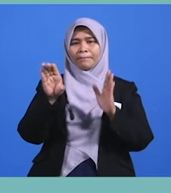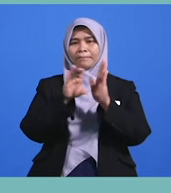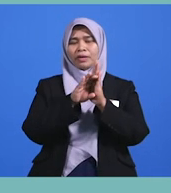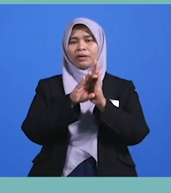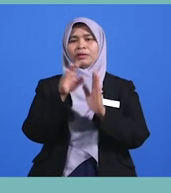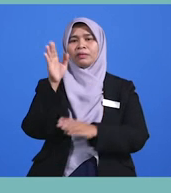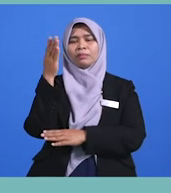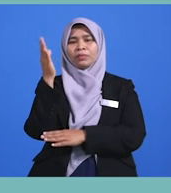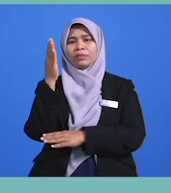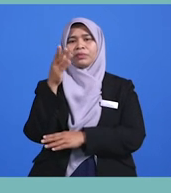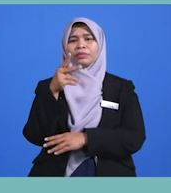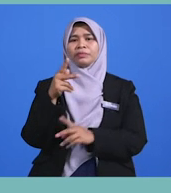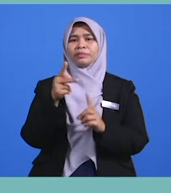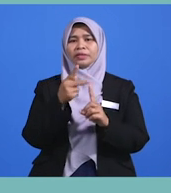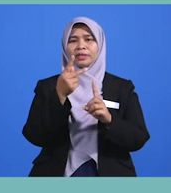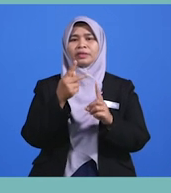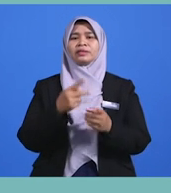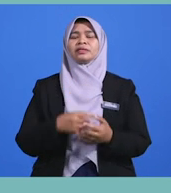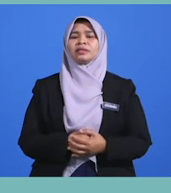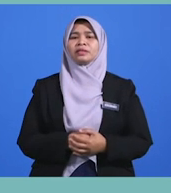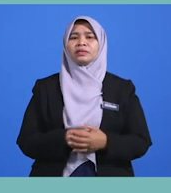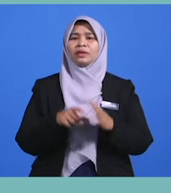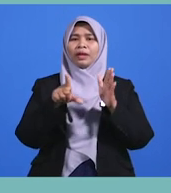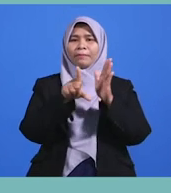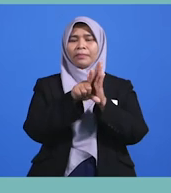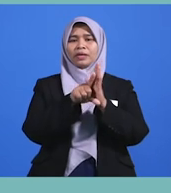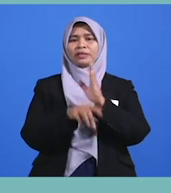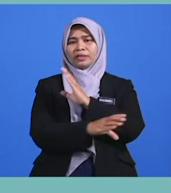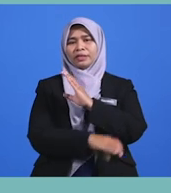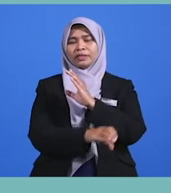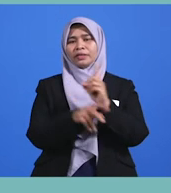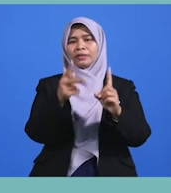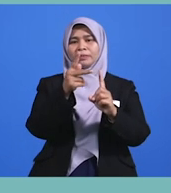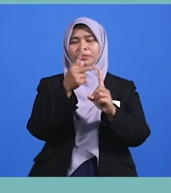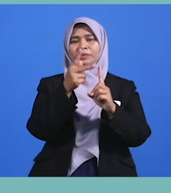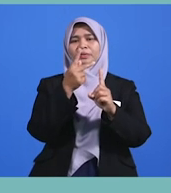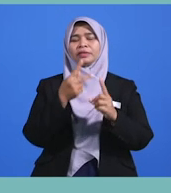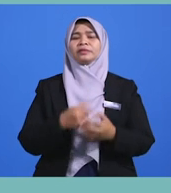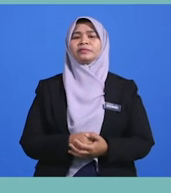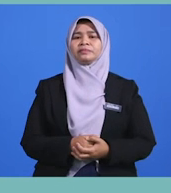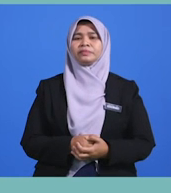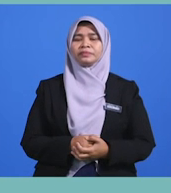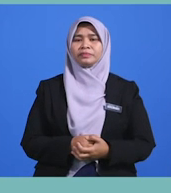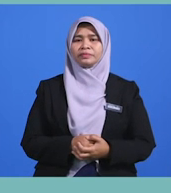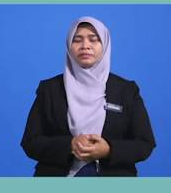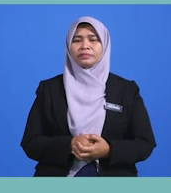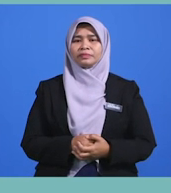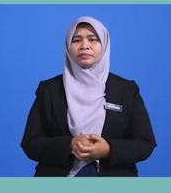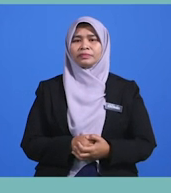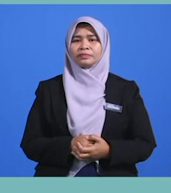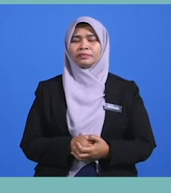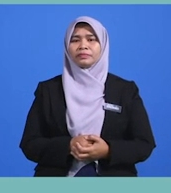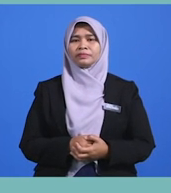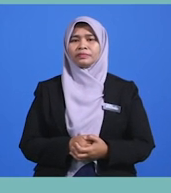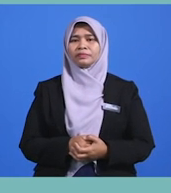Pulau Pinang, simbol Pokok Pinang dan Jabatan Pulau Pinang yang terletak di sebelah kiri jata negara ini mewakili negeri